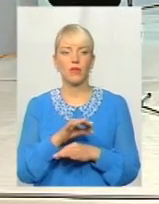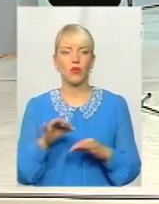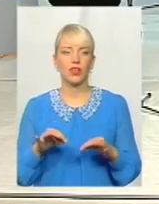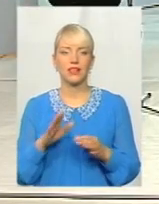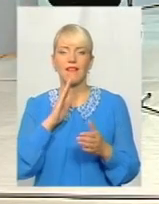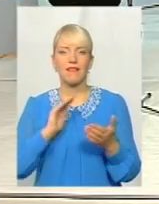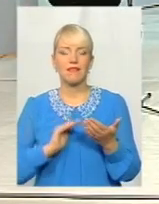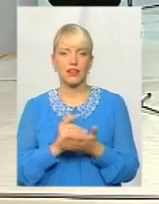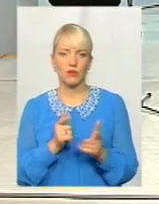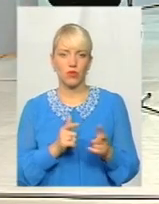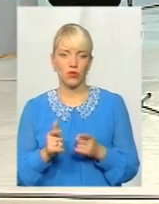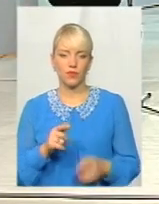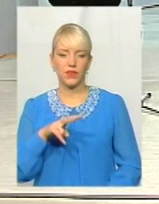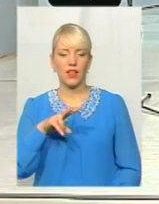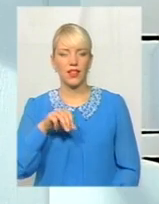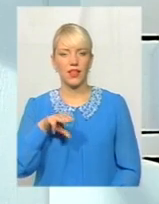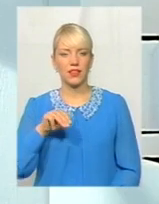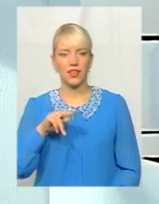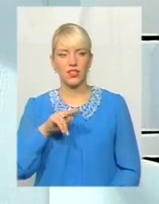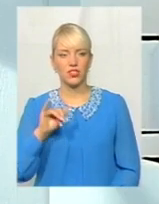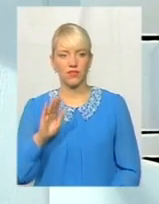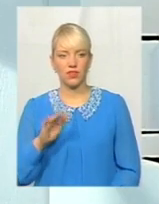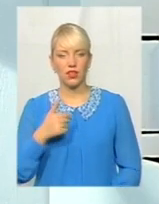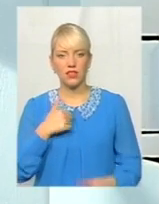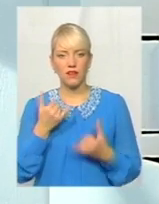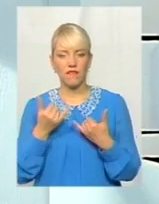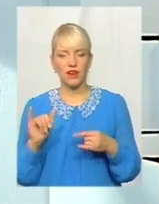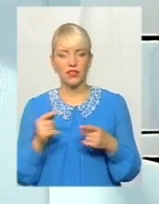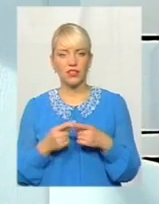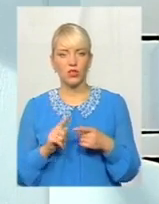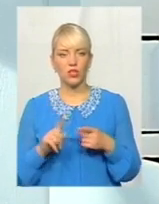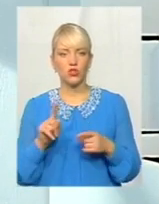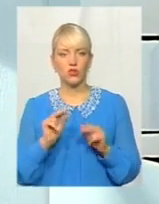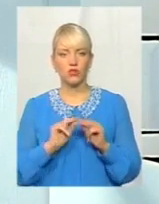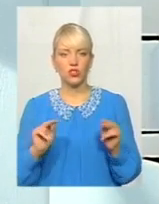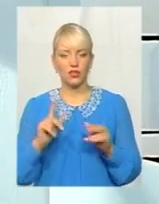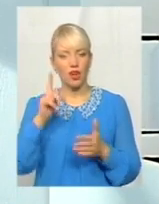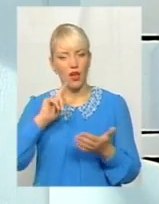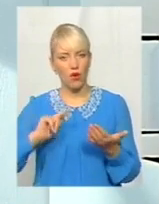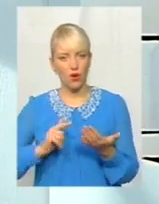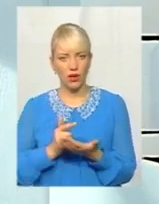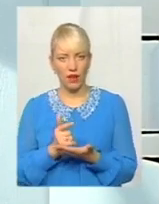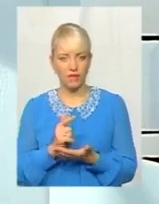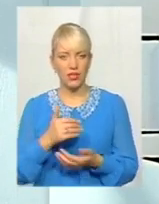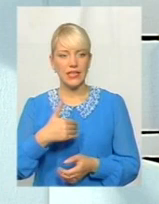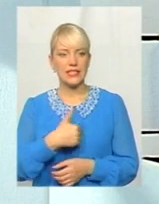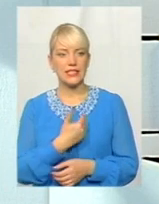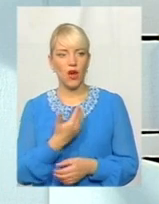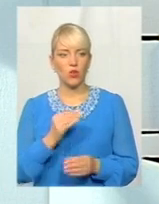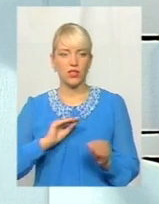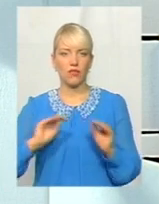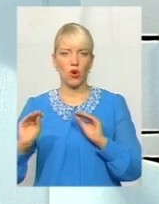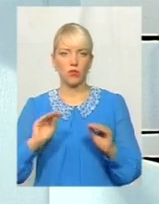районів? Летичеві нас вразило те, що вчитель географії захотів